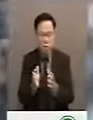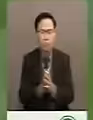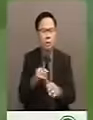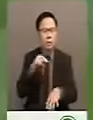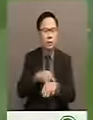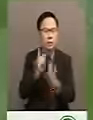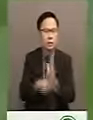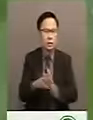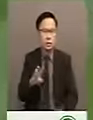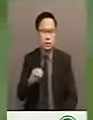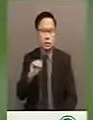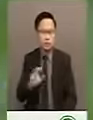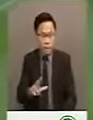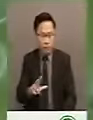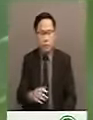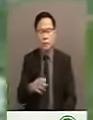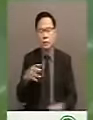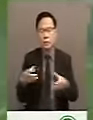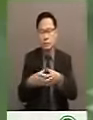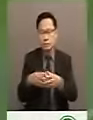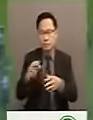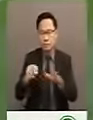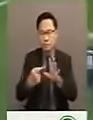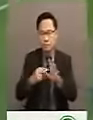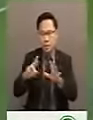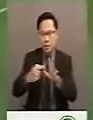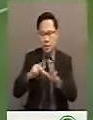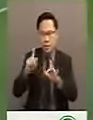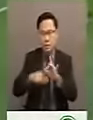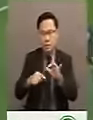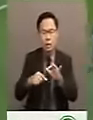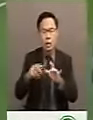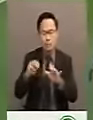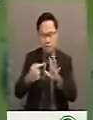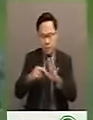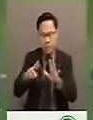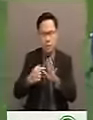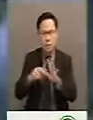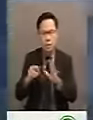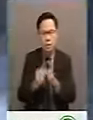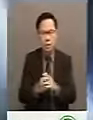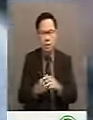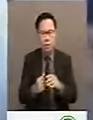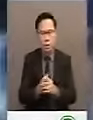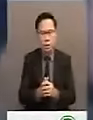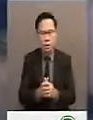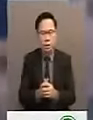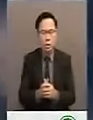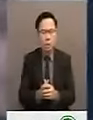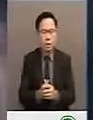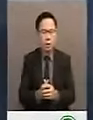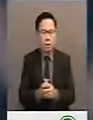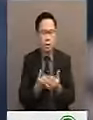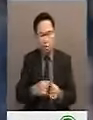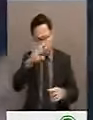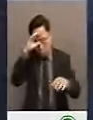าทีที่43นะครับเป็นจังหวะลูกฟรีคิกครับแล้วก็โทนี่โครสเปิดมาเหมือนเดิมนะครับรามอส